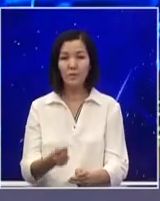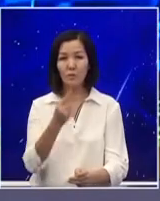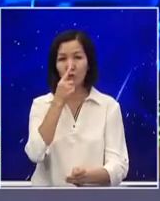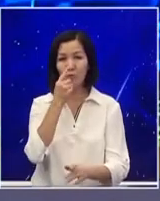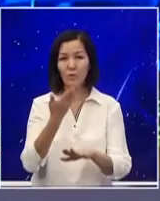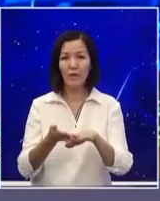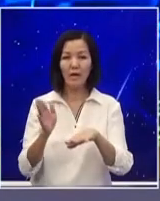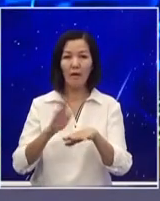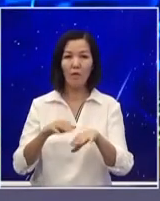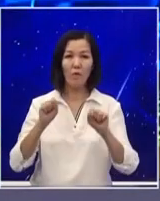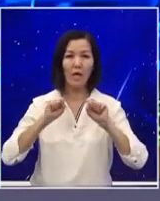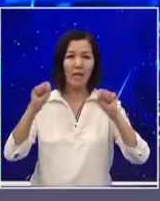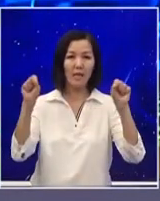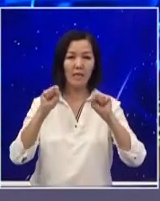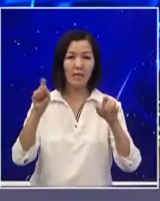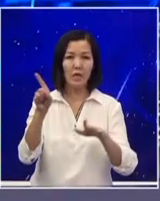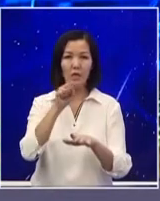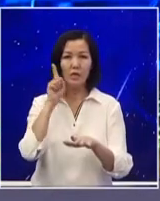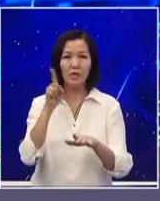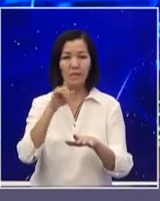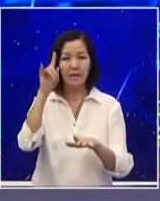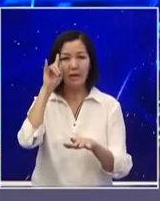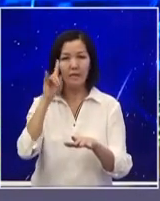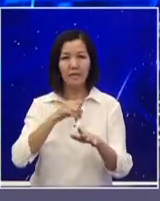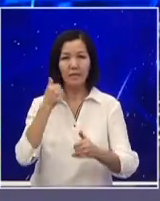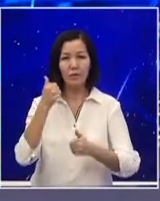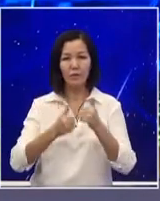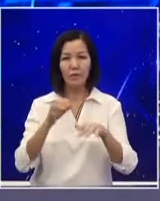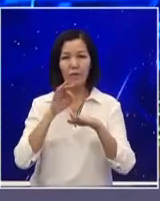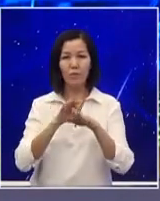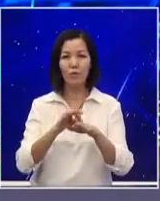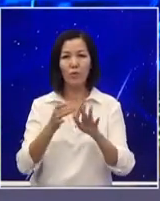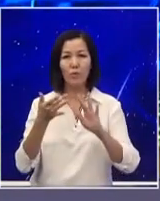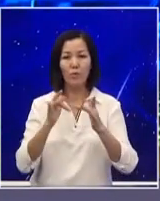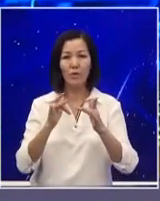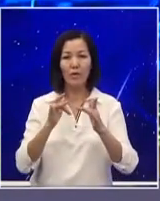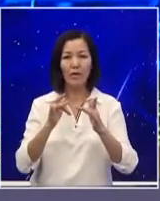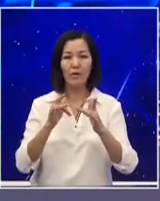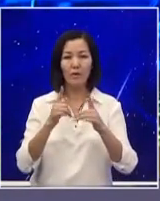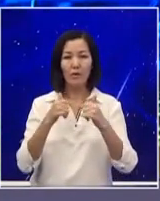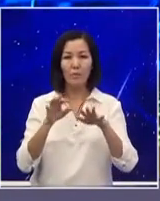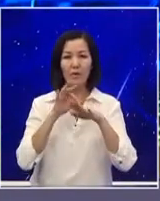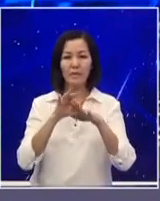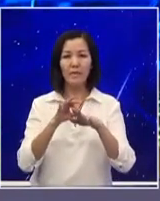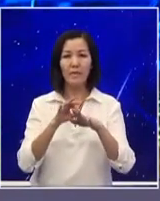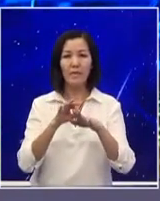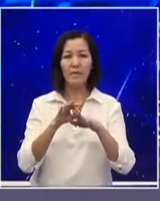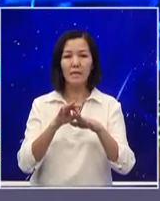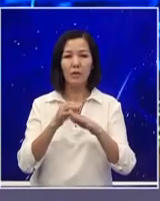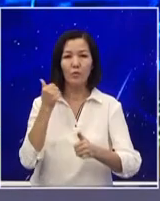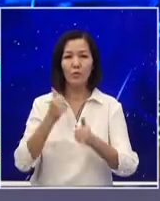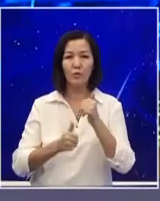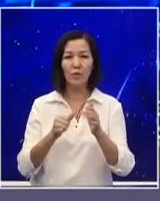Жуырда ауыр атлетикадан жастар арасында Қазақстан чемпионаты өтті. Жарыс онлайн жүйесі бойынша ұйымдастырылды. Елішілік